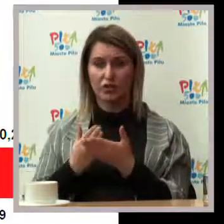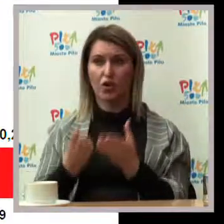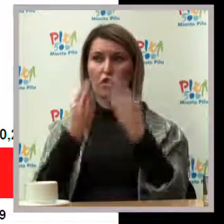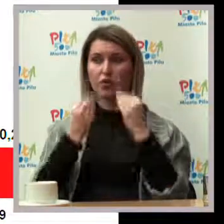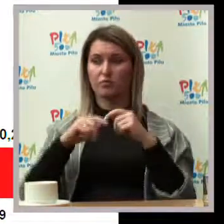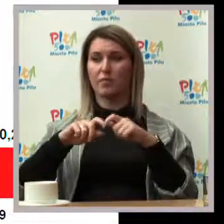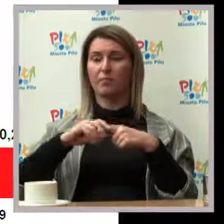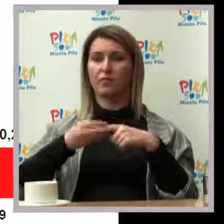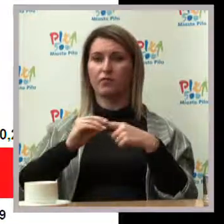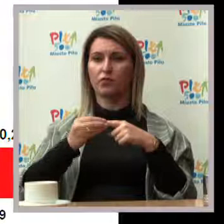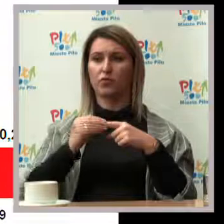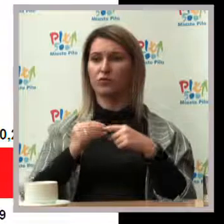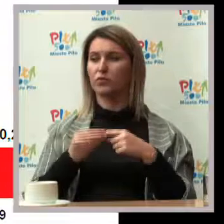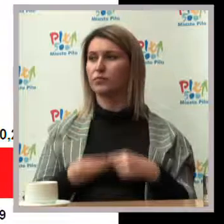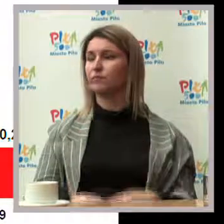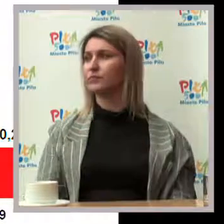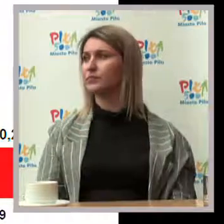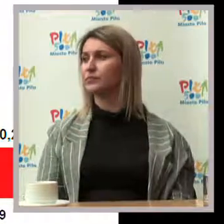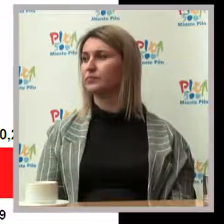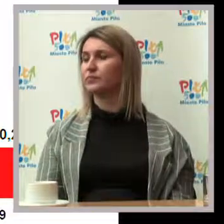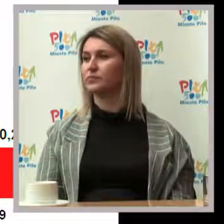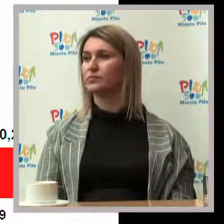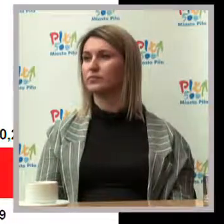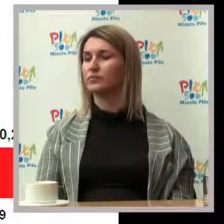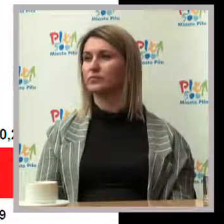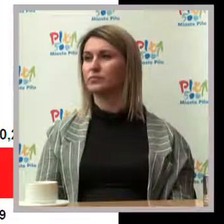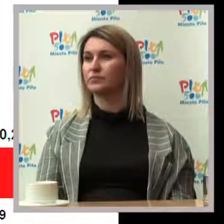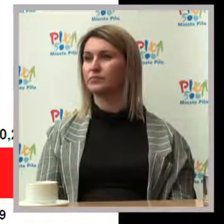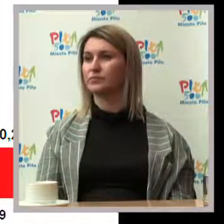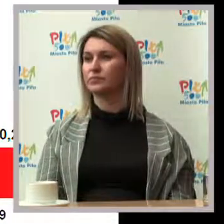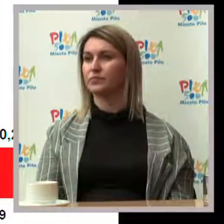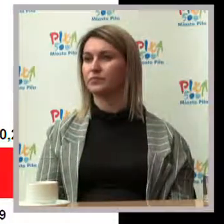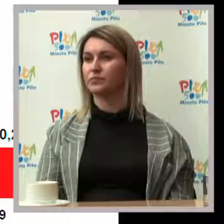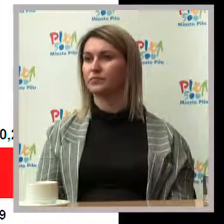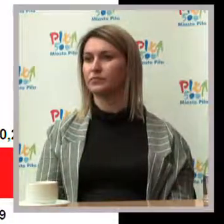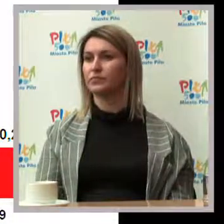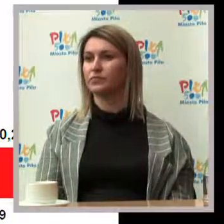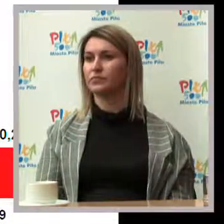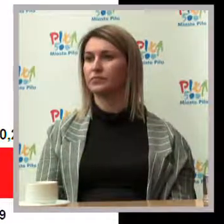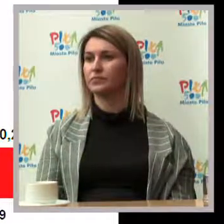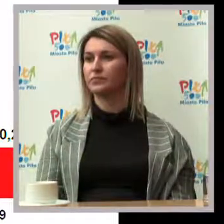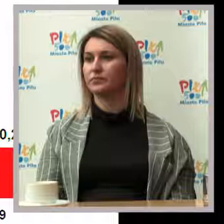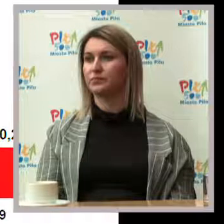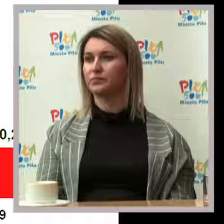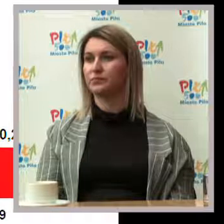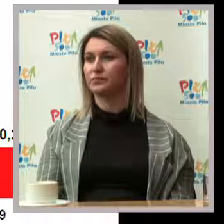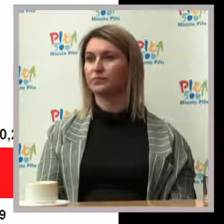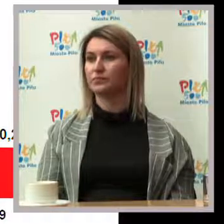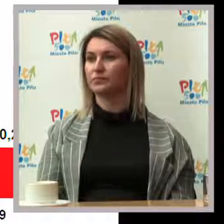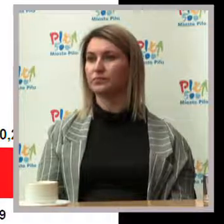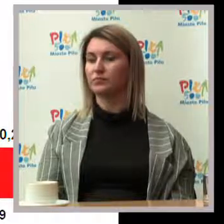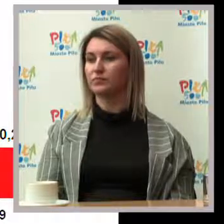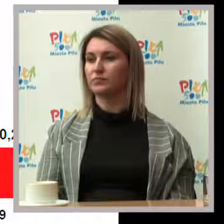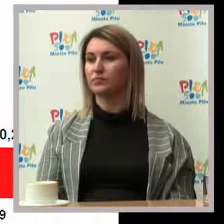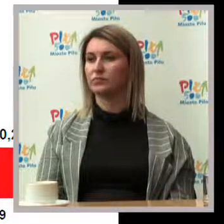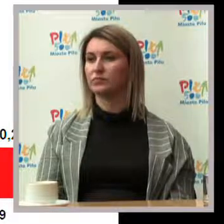Natomiast znakomita część wpłynie w pierwszym półroczu po złożeniu kolejnych wniosków o płatność. Ja tylko przypomnę, że te wnioski, które